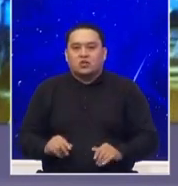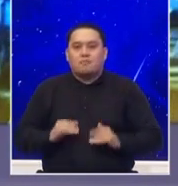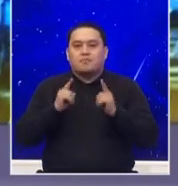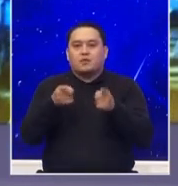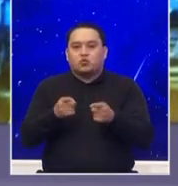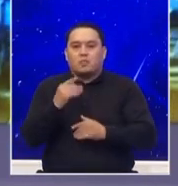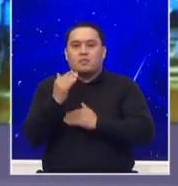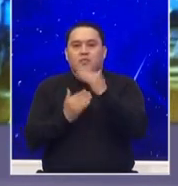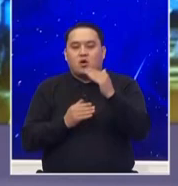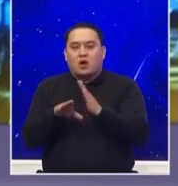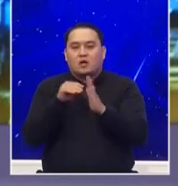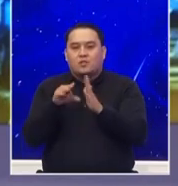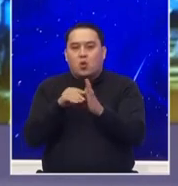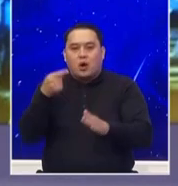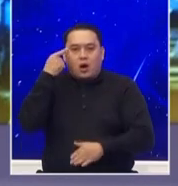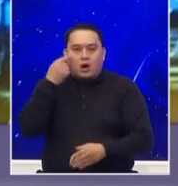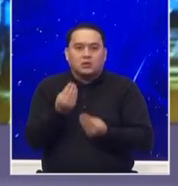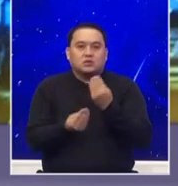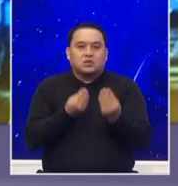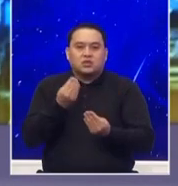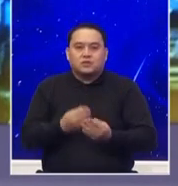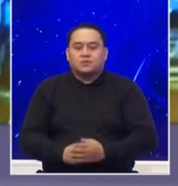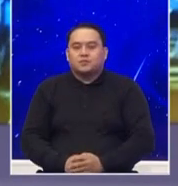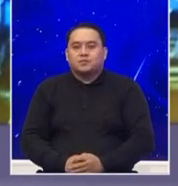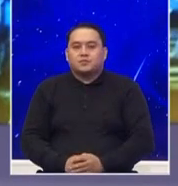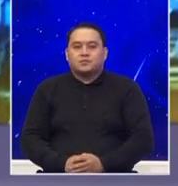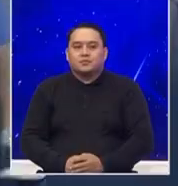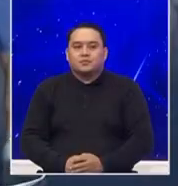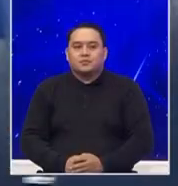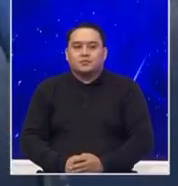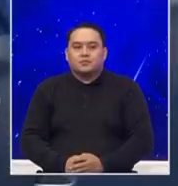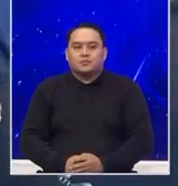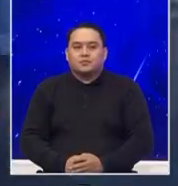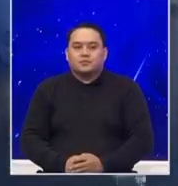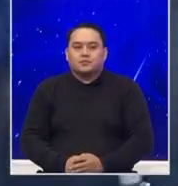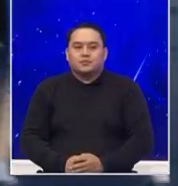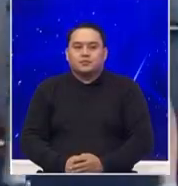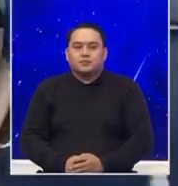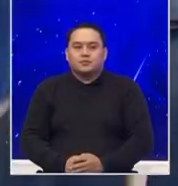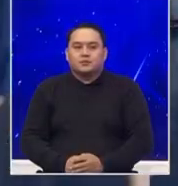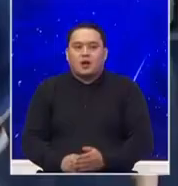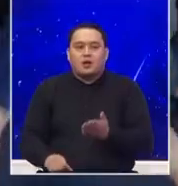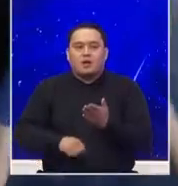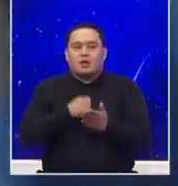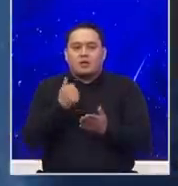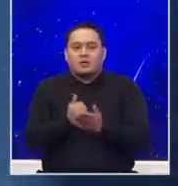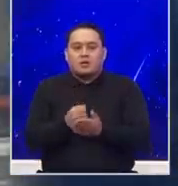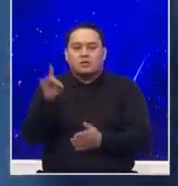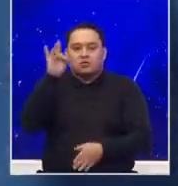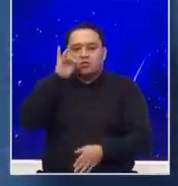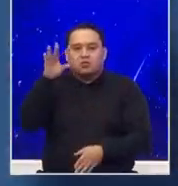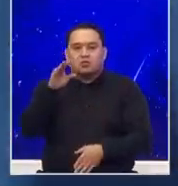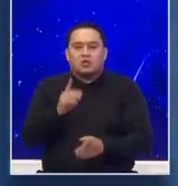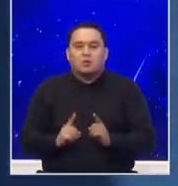квалификацию и пройти отбор на азиатские игры. Один из главных претендентов на чемпионство в